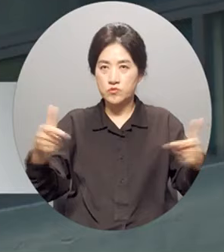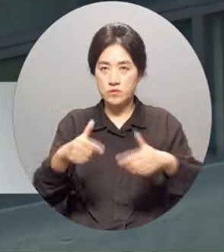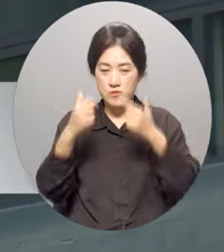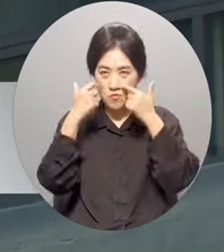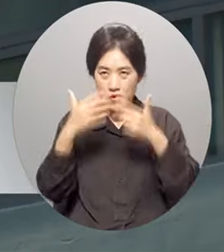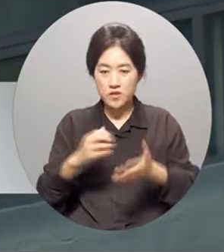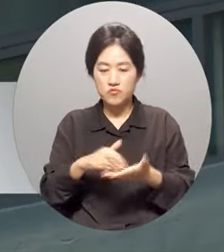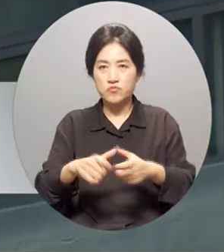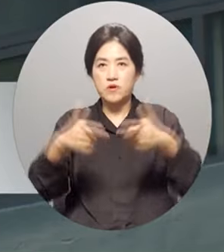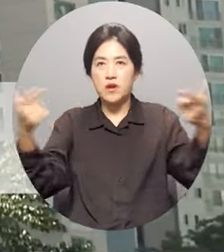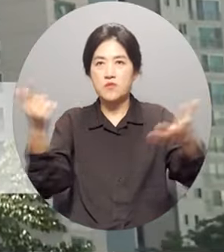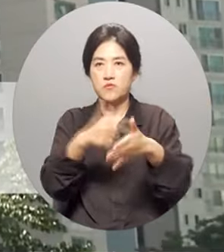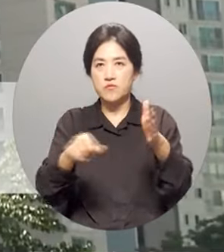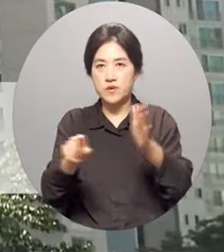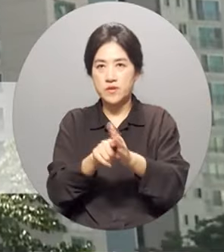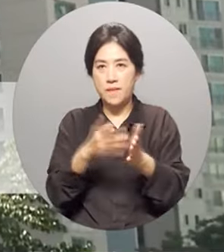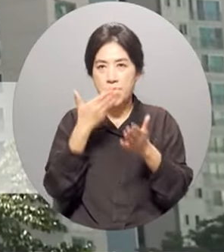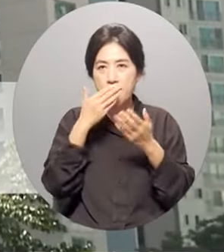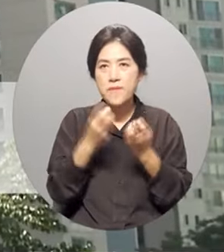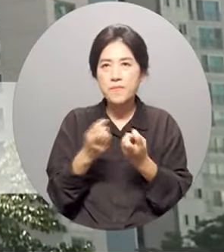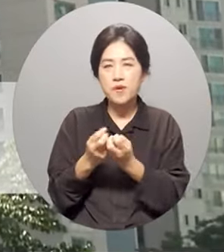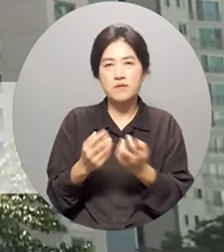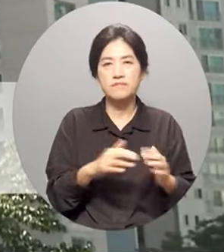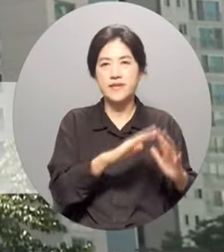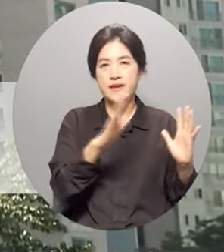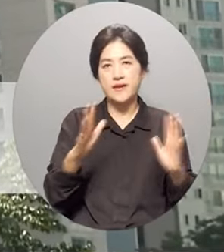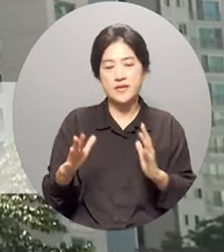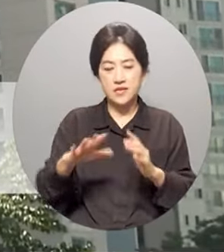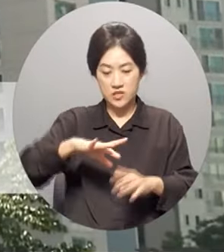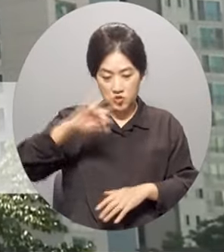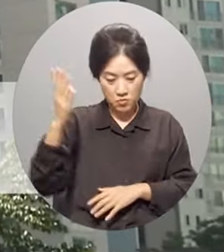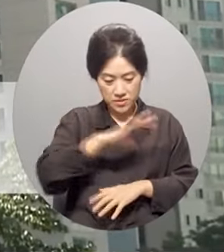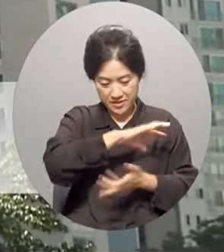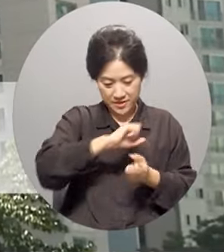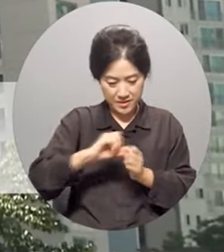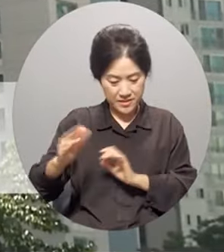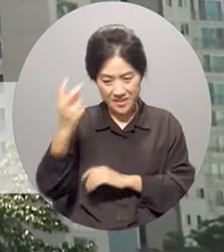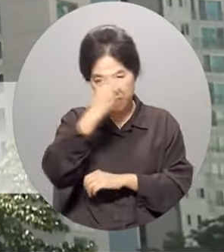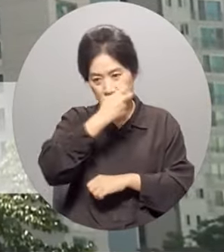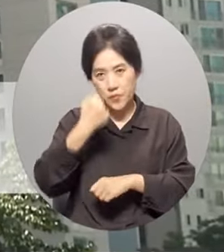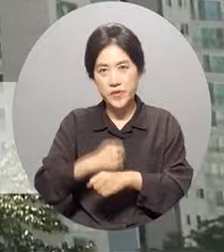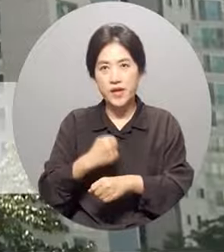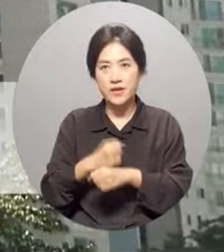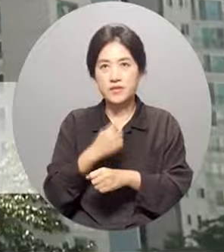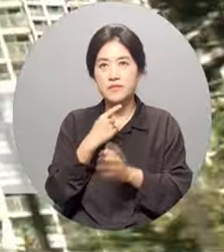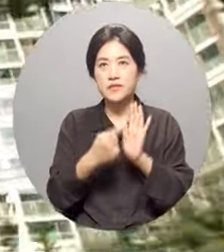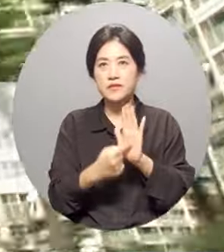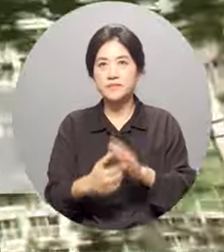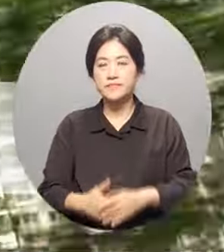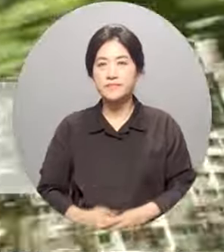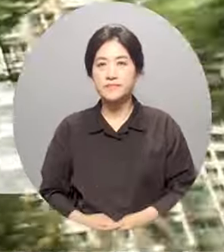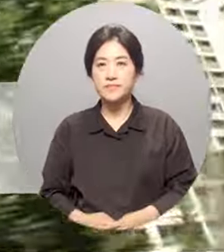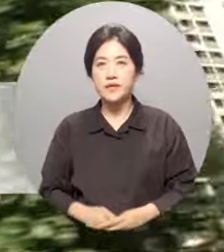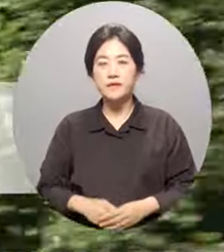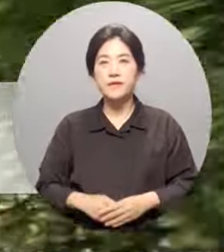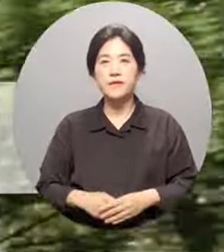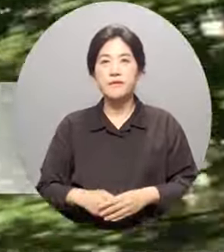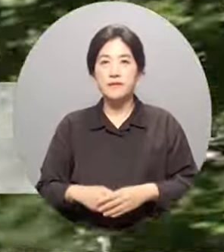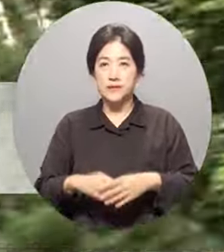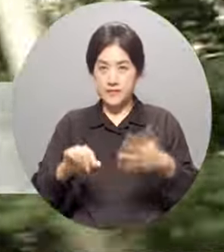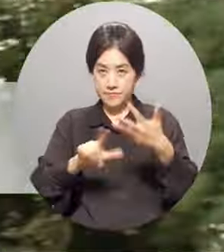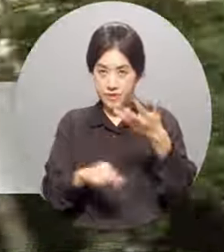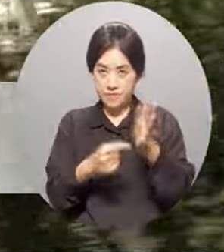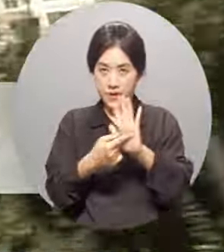획기적으로 확대하기 위해 가용한 모든 정책 수단을 원점에서 재검토하겠다고 밝혔습니다 다음 달 발표할